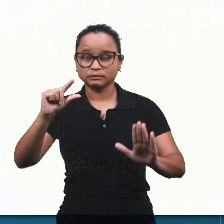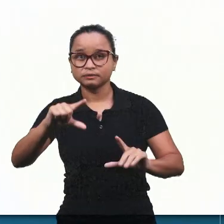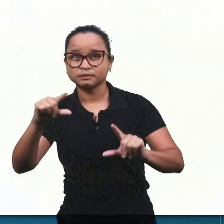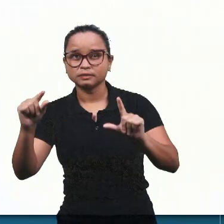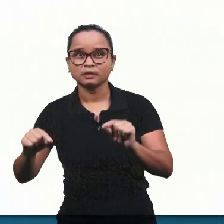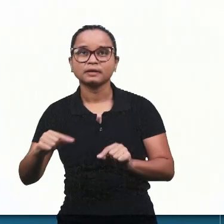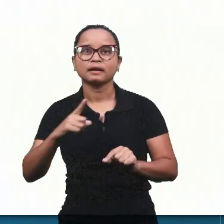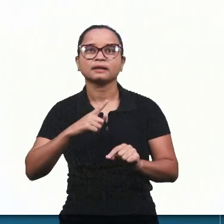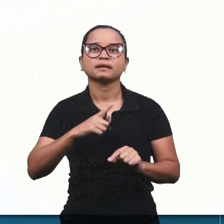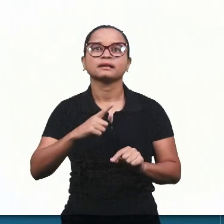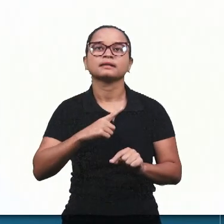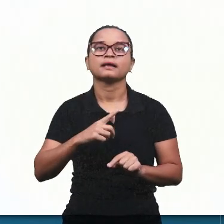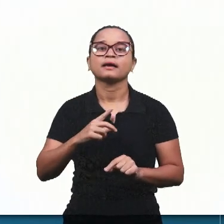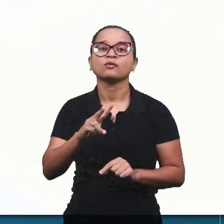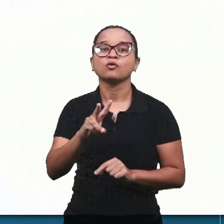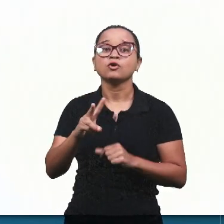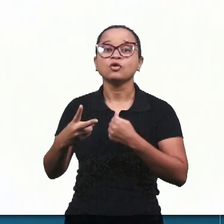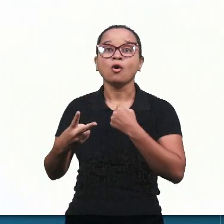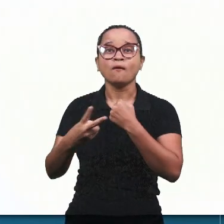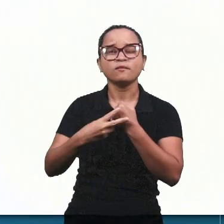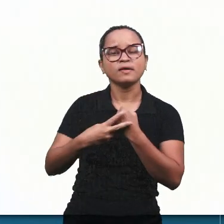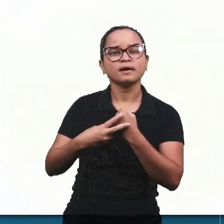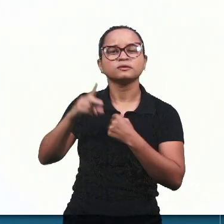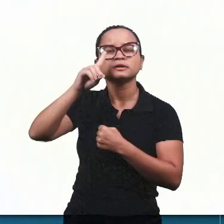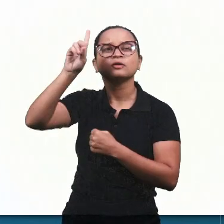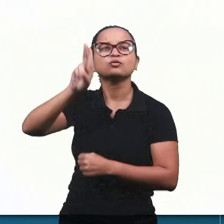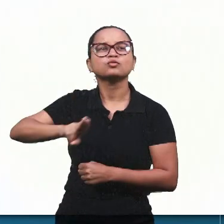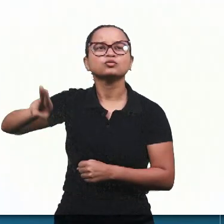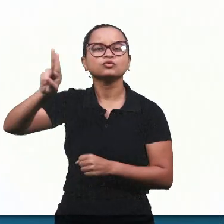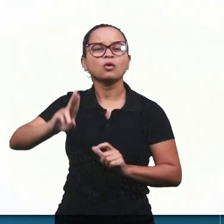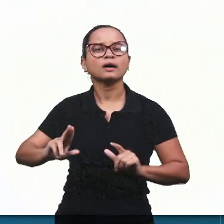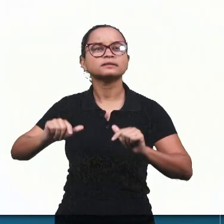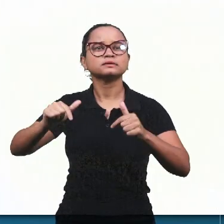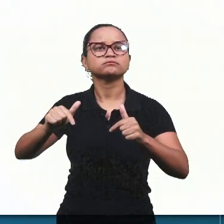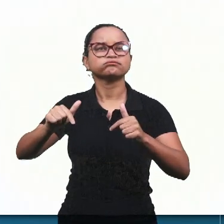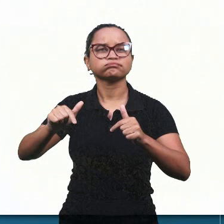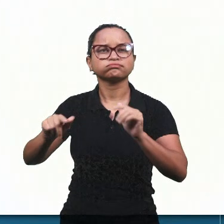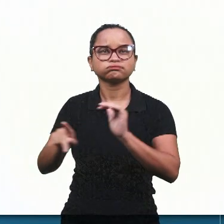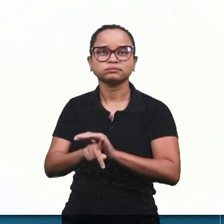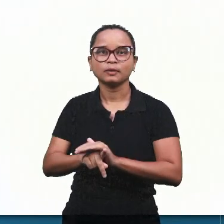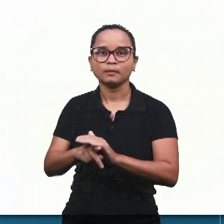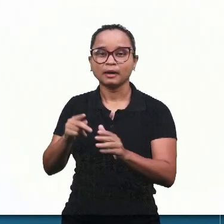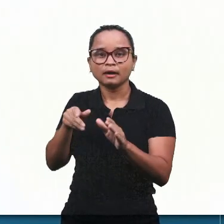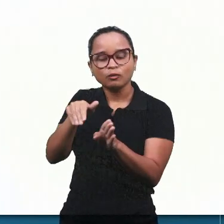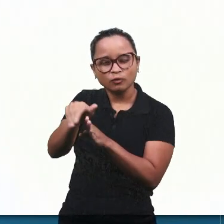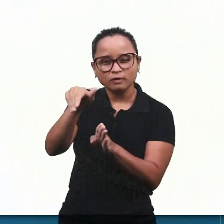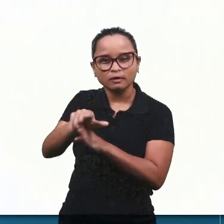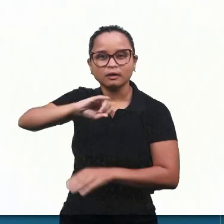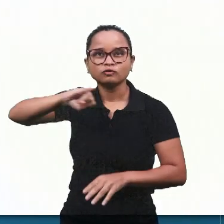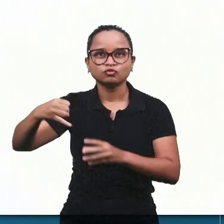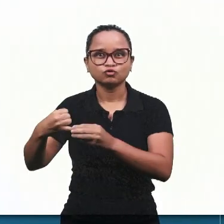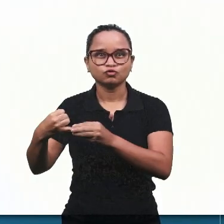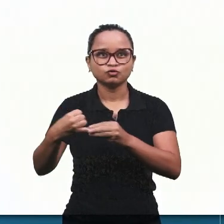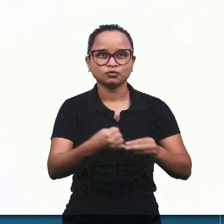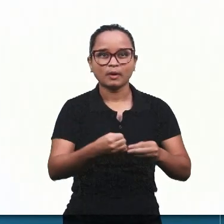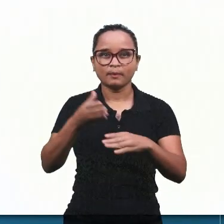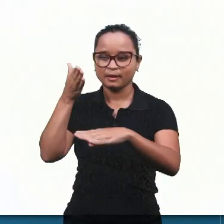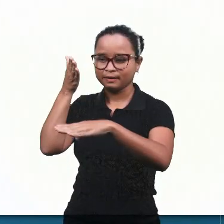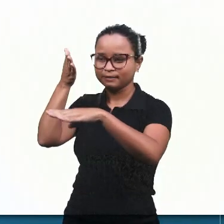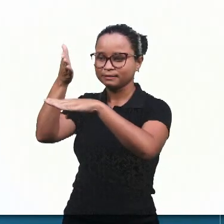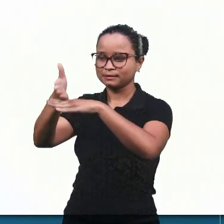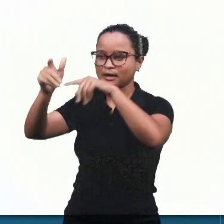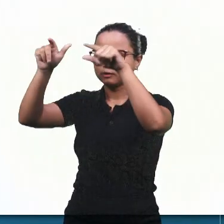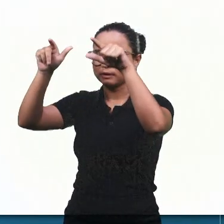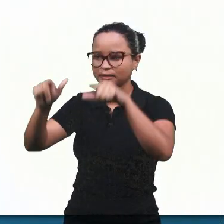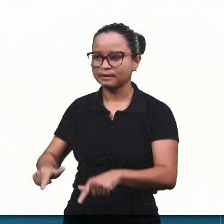nous retrouvons les verbes utilisés par Dieu pour diriger Josué par rapport à l'entrée et la possession de la